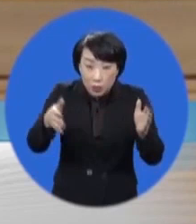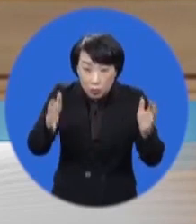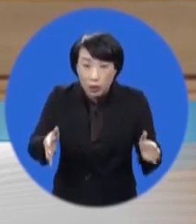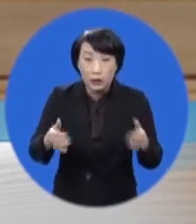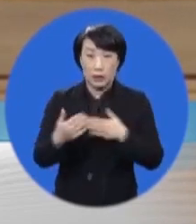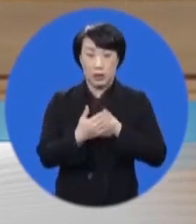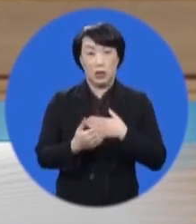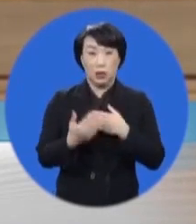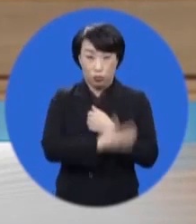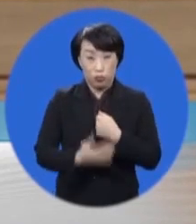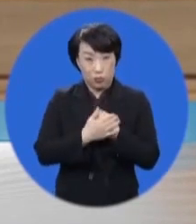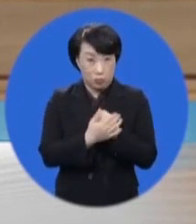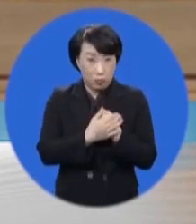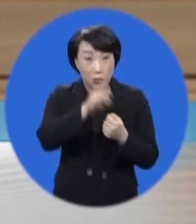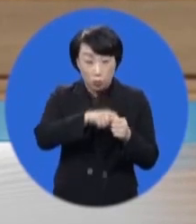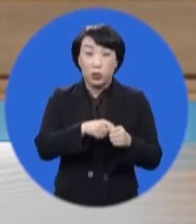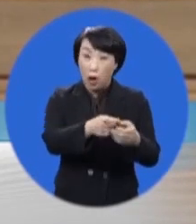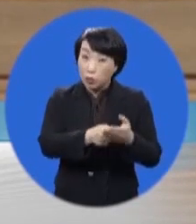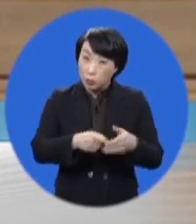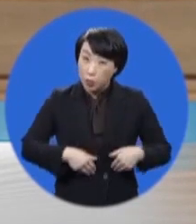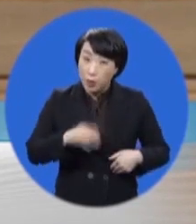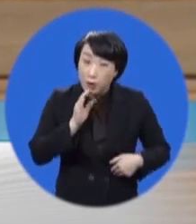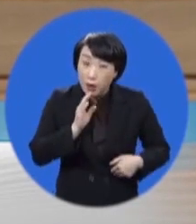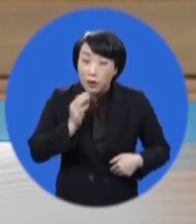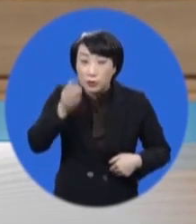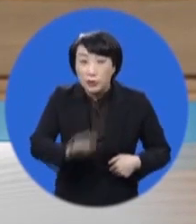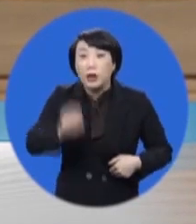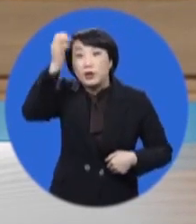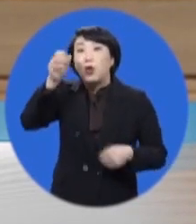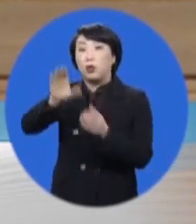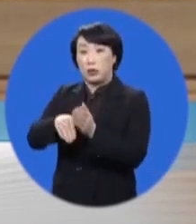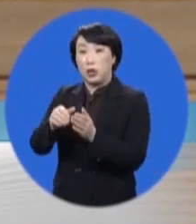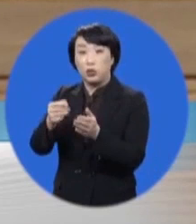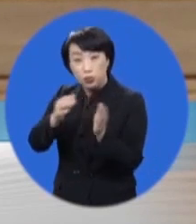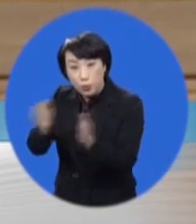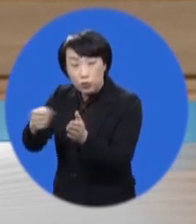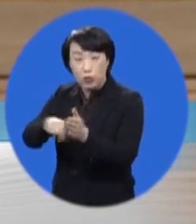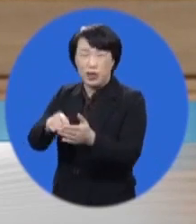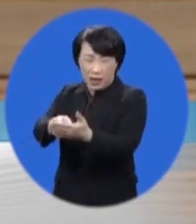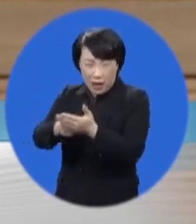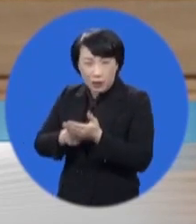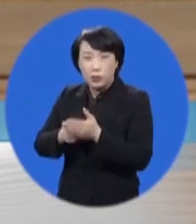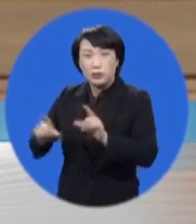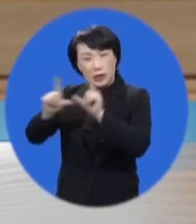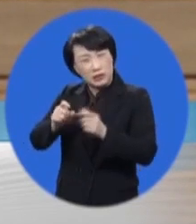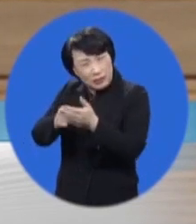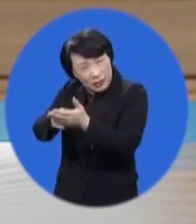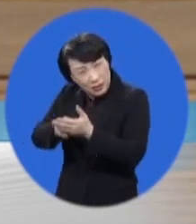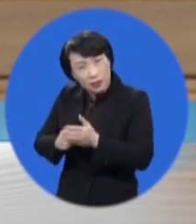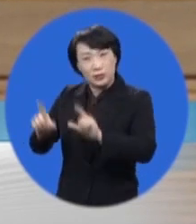육신을 위해서도 아껴야 되지만 내 영혼의 때를 위해서 얼마나 아끼고